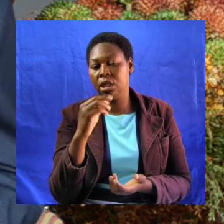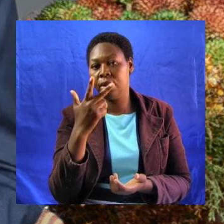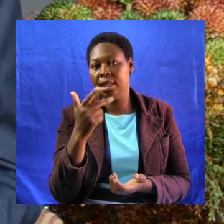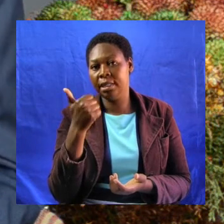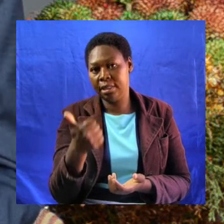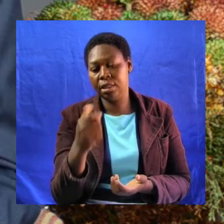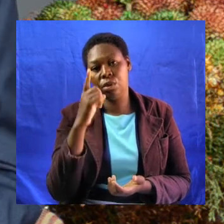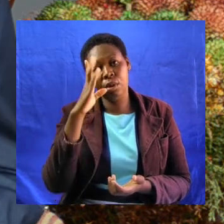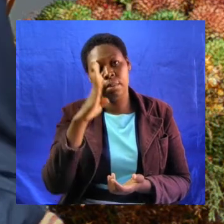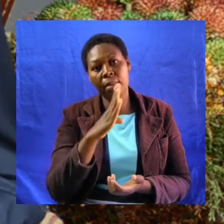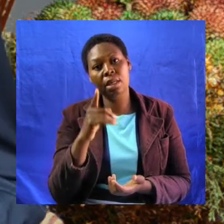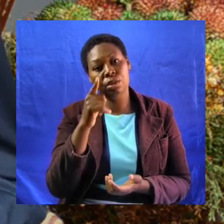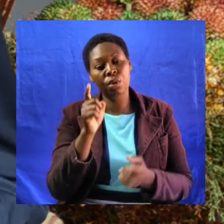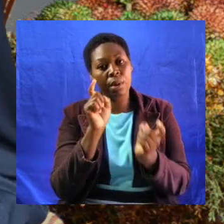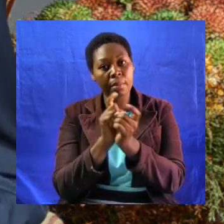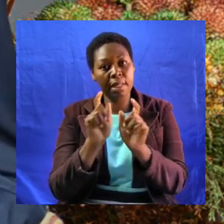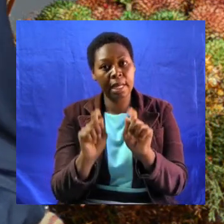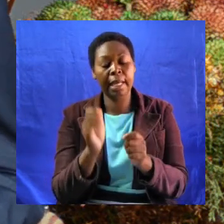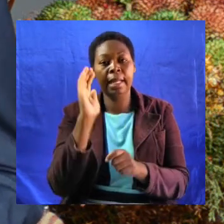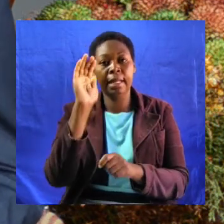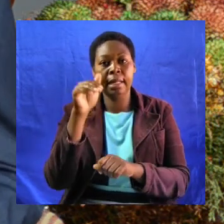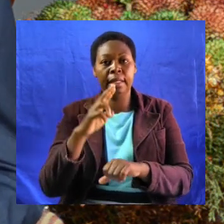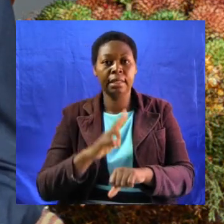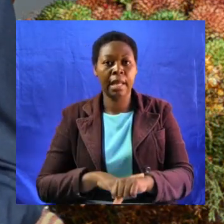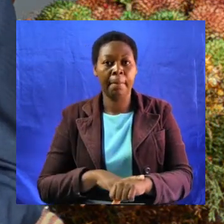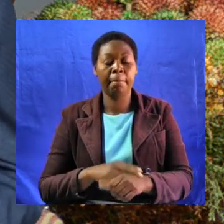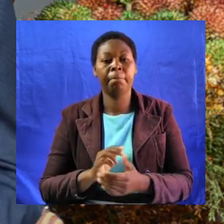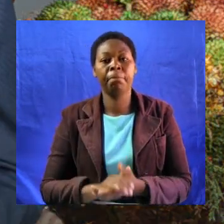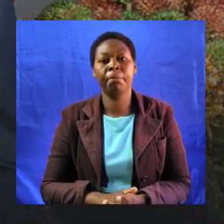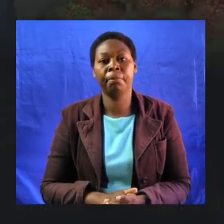0716-452-086. Mwari vave nemi, tigosangana muchikamu chinotevera.